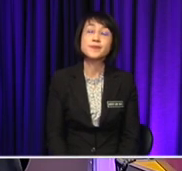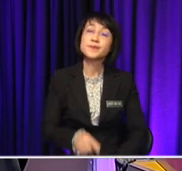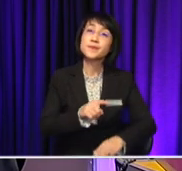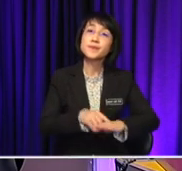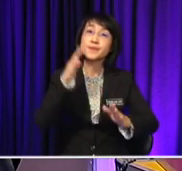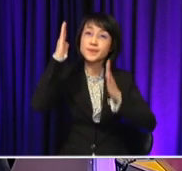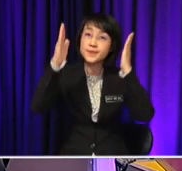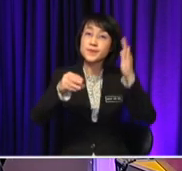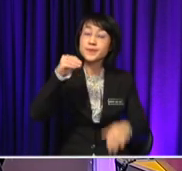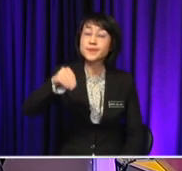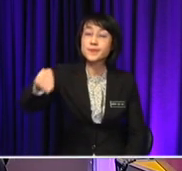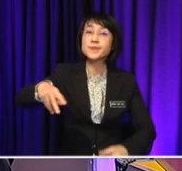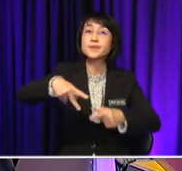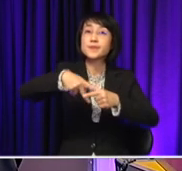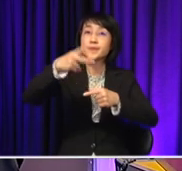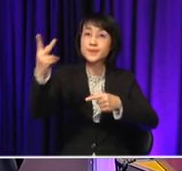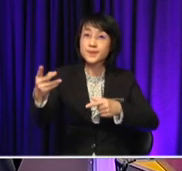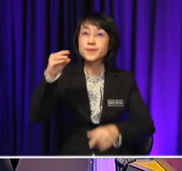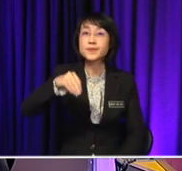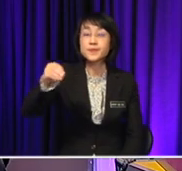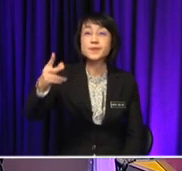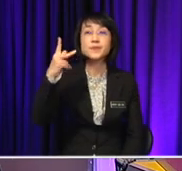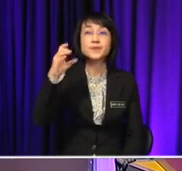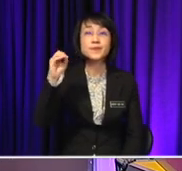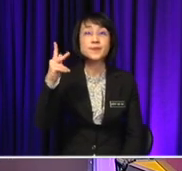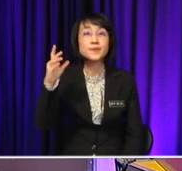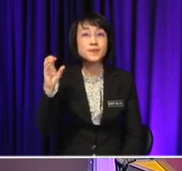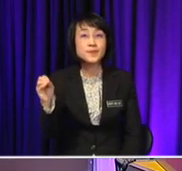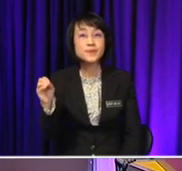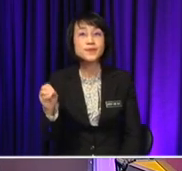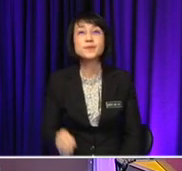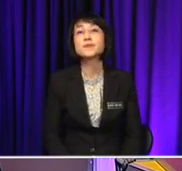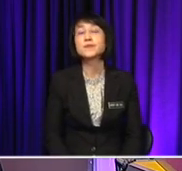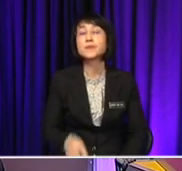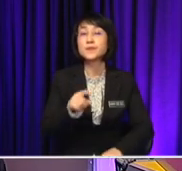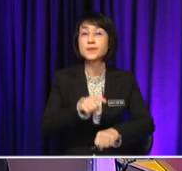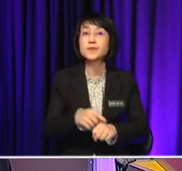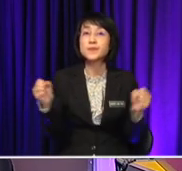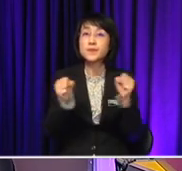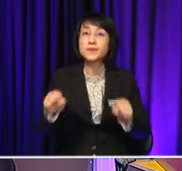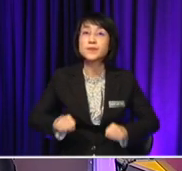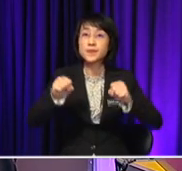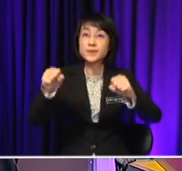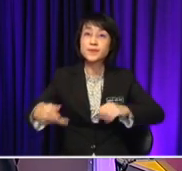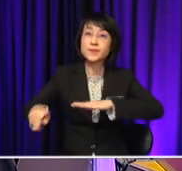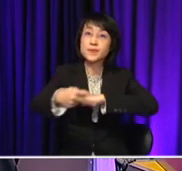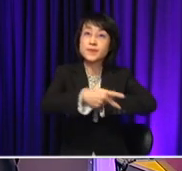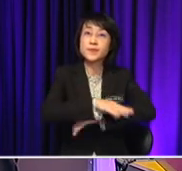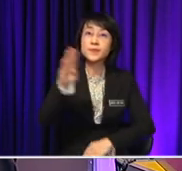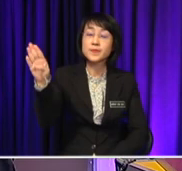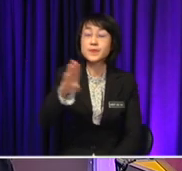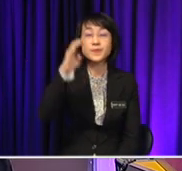tanam padi tanam Koko kalau di sejuk sudah ada pantai barat memiliki contoh Eropa Barat laut